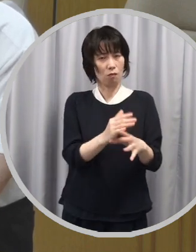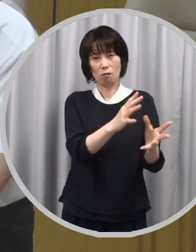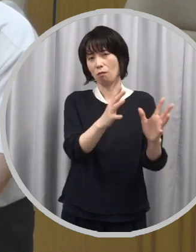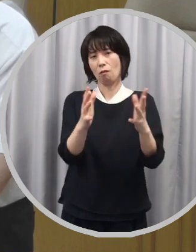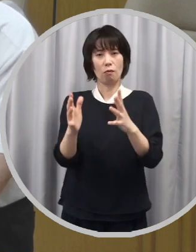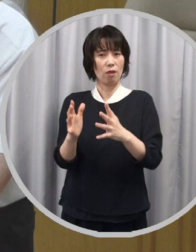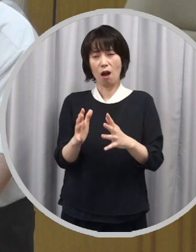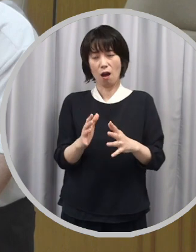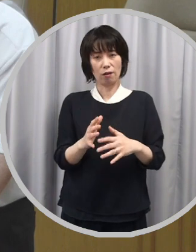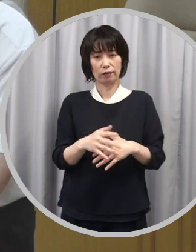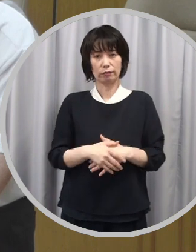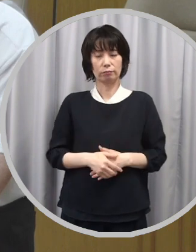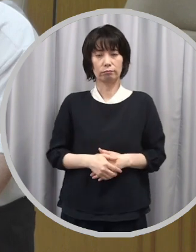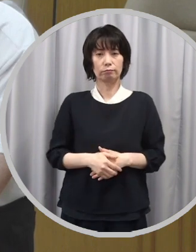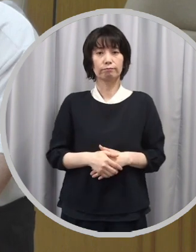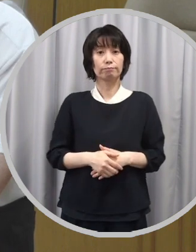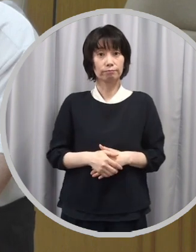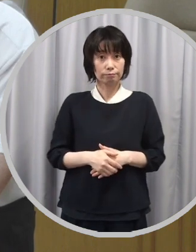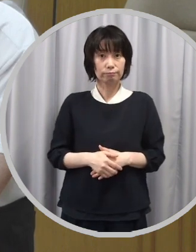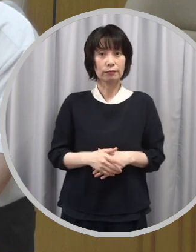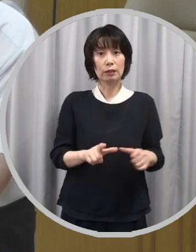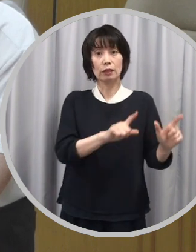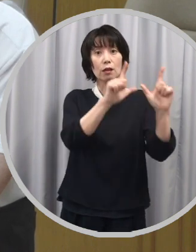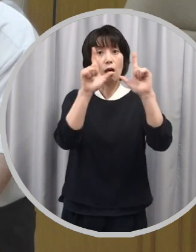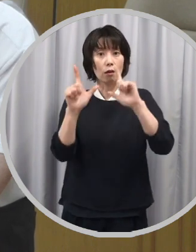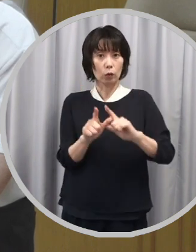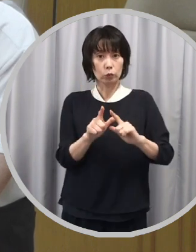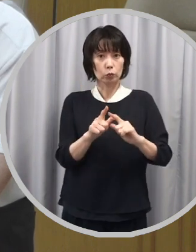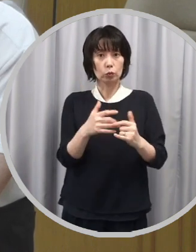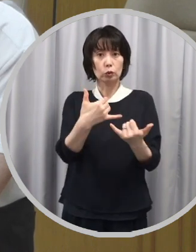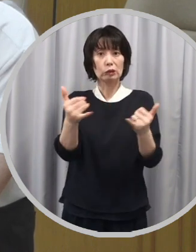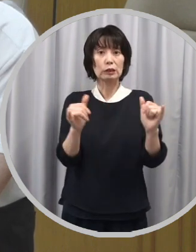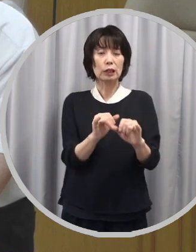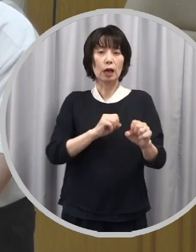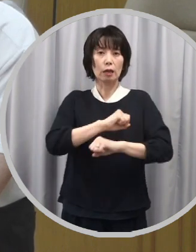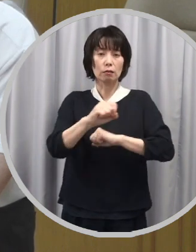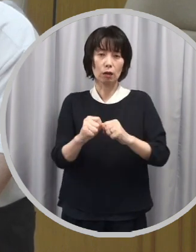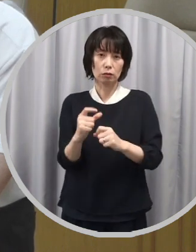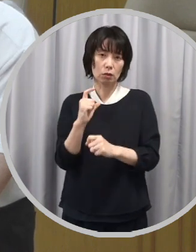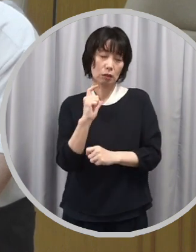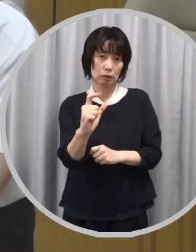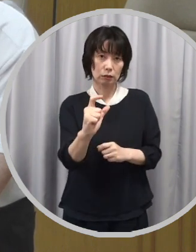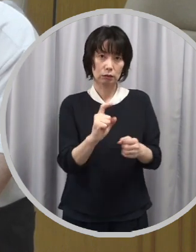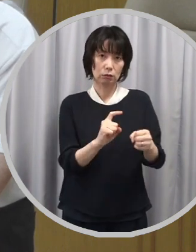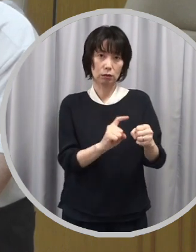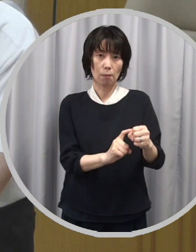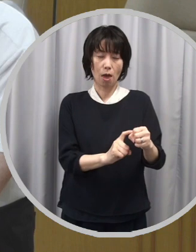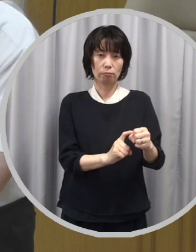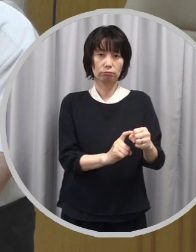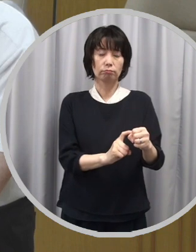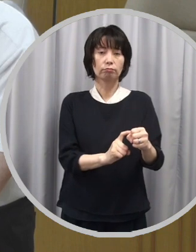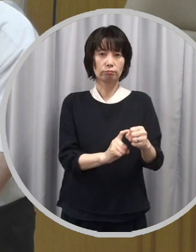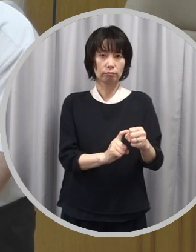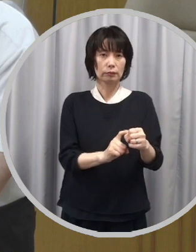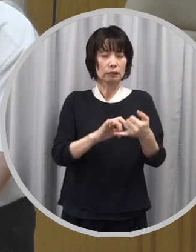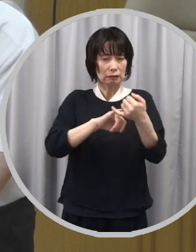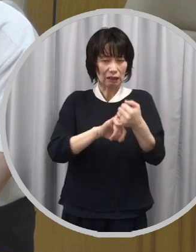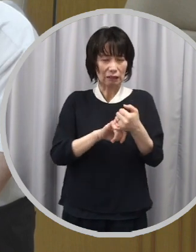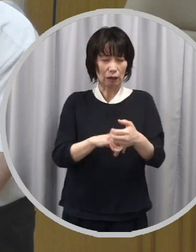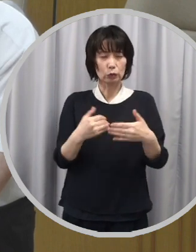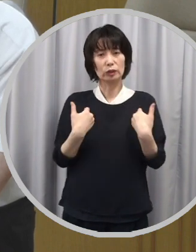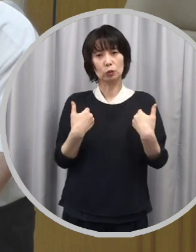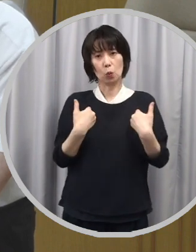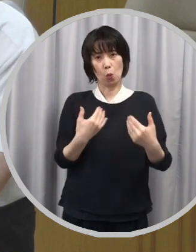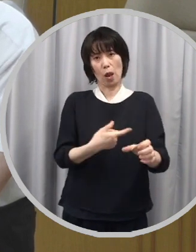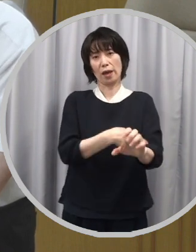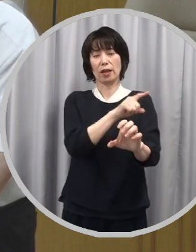。日常生活や社会活動を維持していくためには欠かせないエネルギ